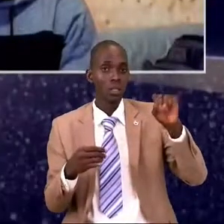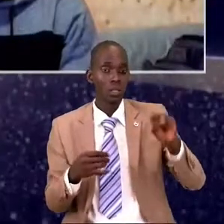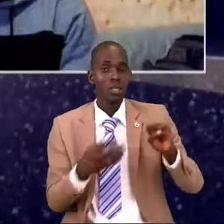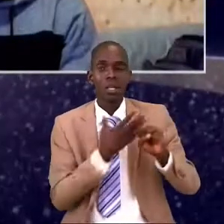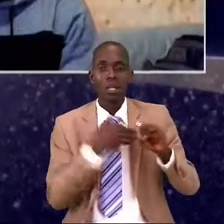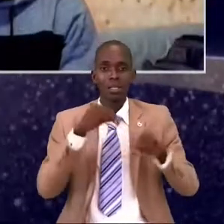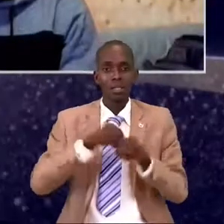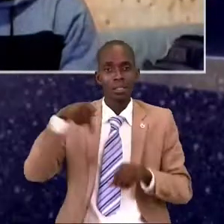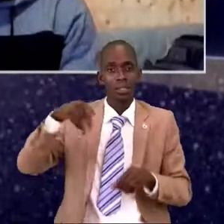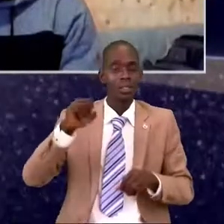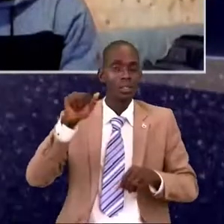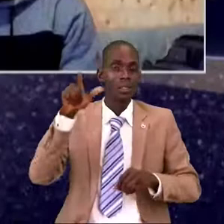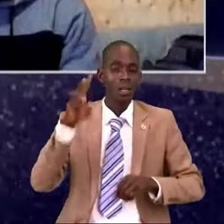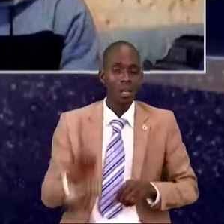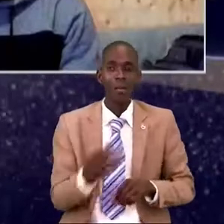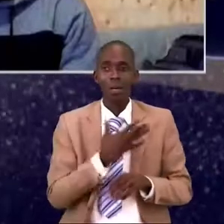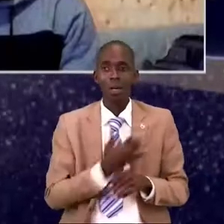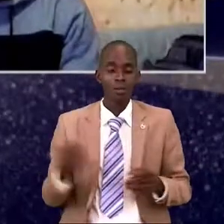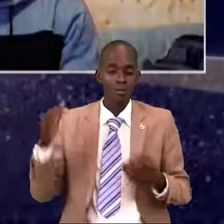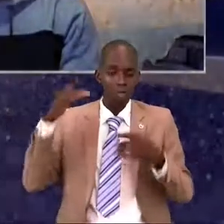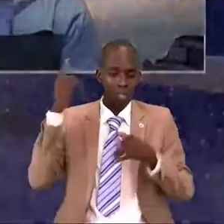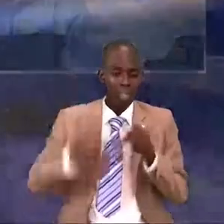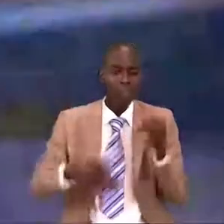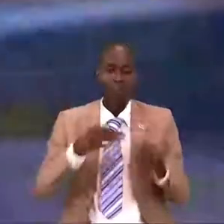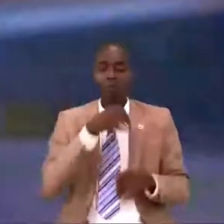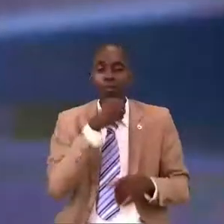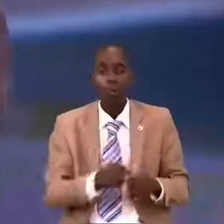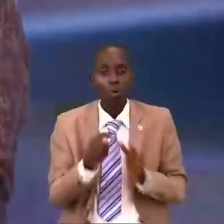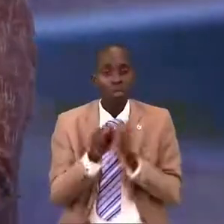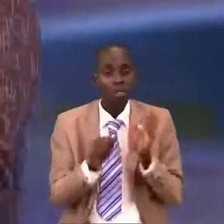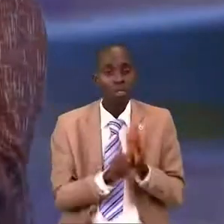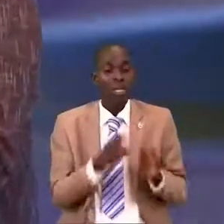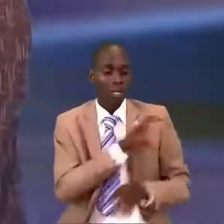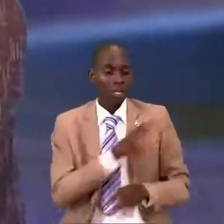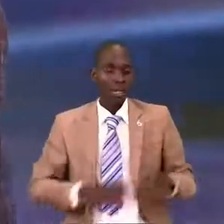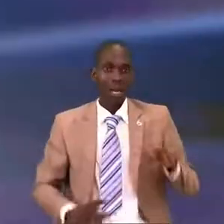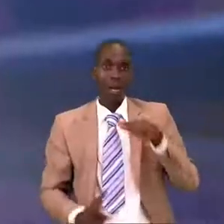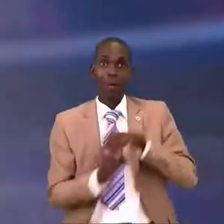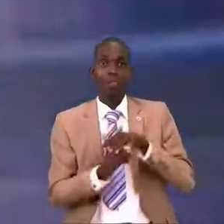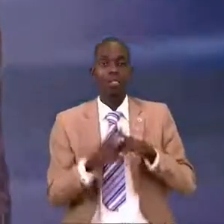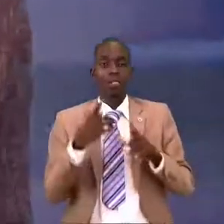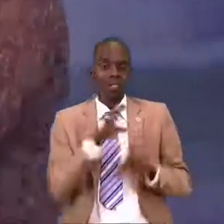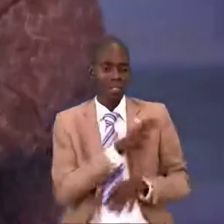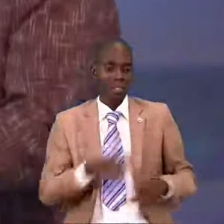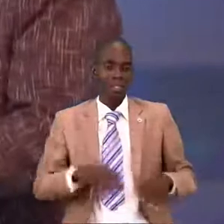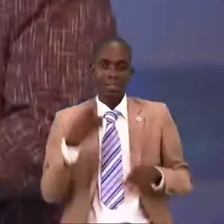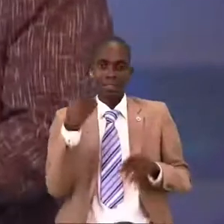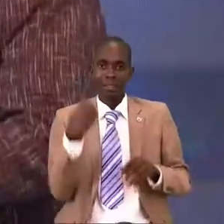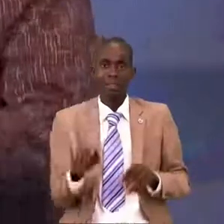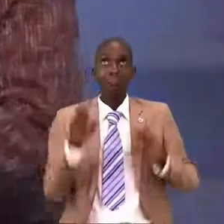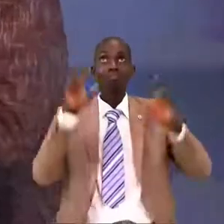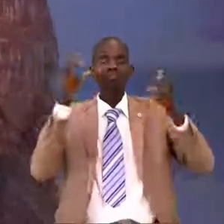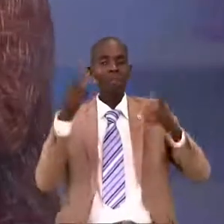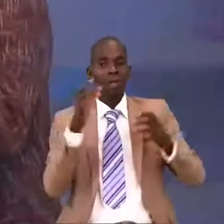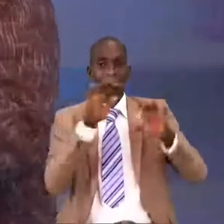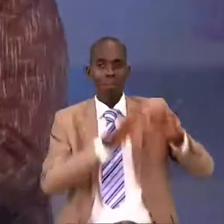miséricorde portée par lui. Celui qui donne la miséricorde, il pardonne le pire des pécheurs, il guérit la pire des